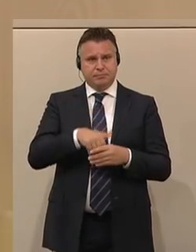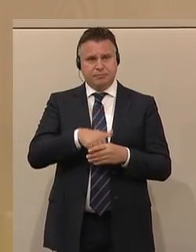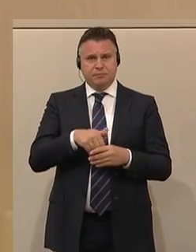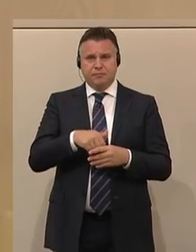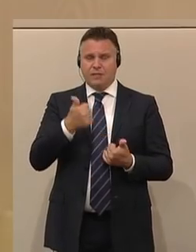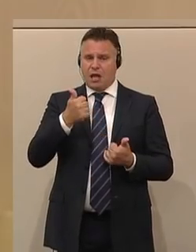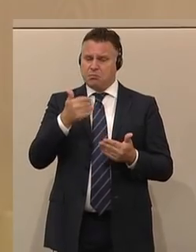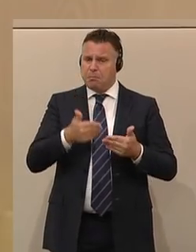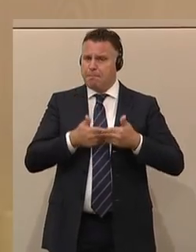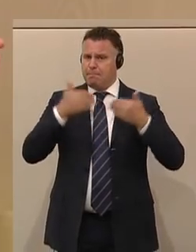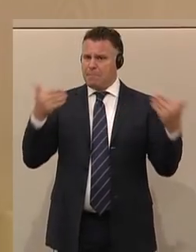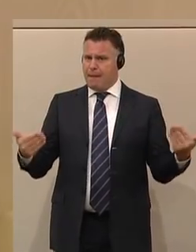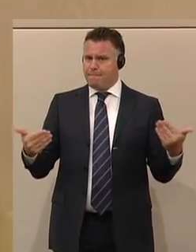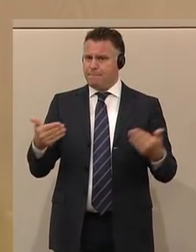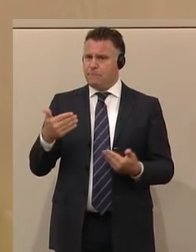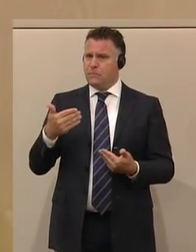Wortbildschere zu dem, was Sie tun,